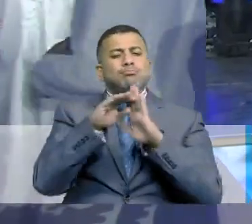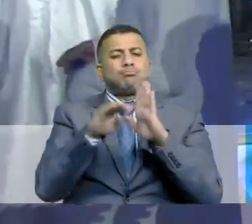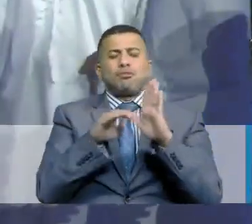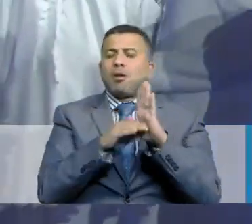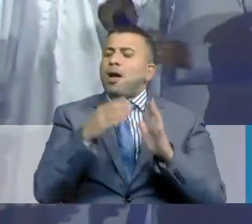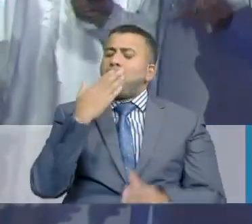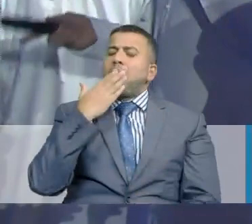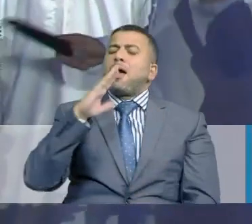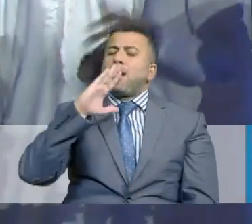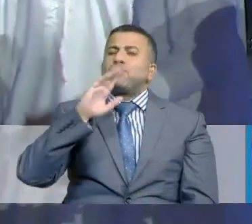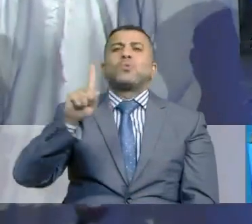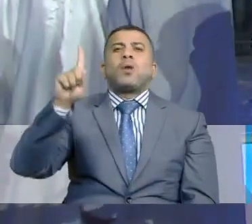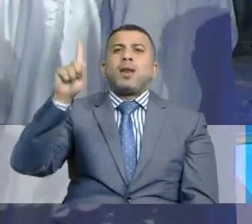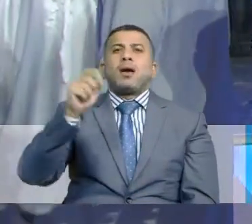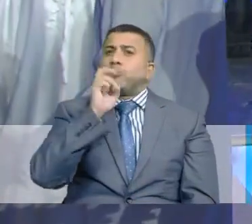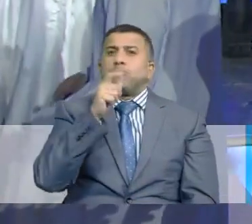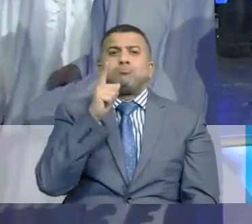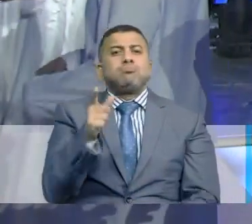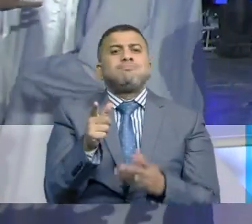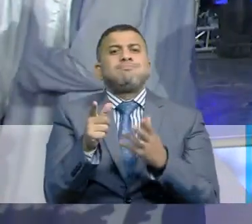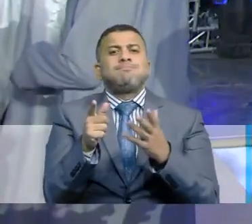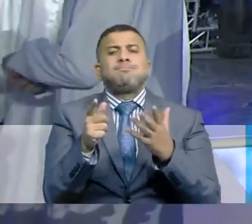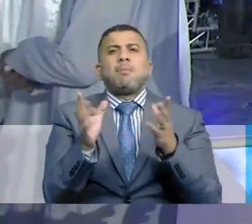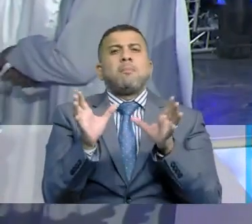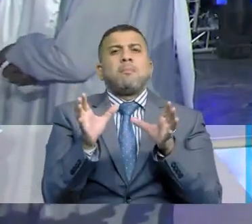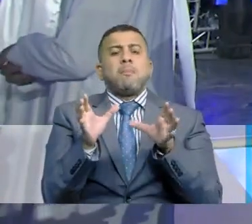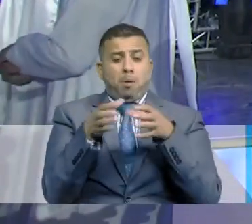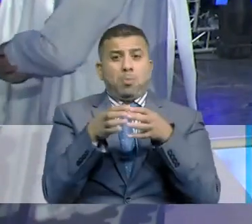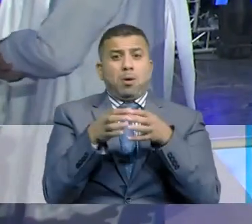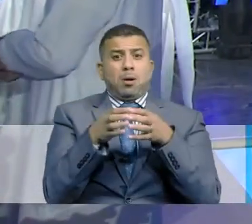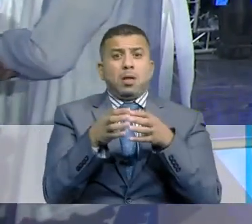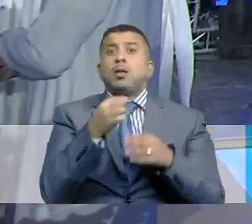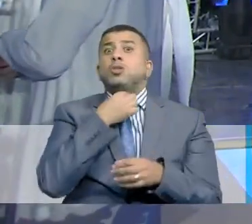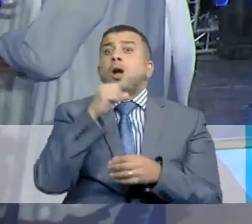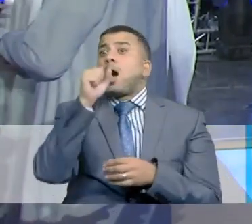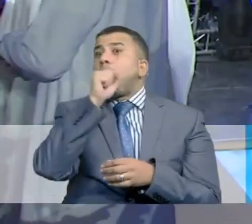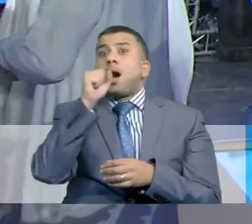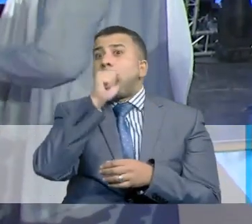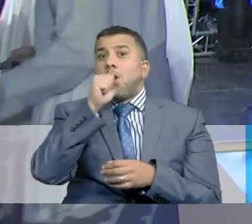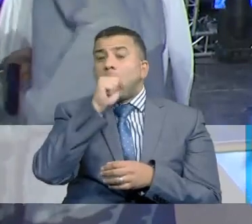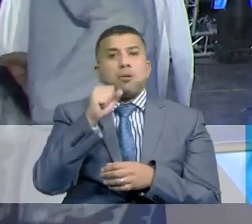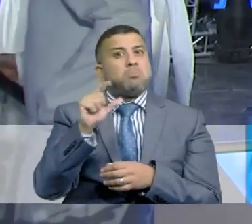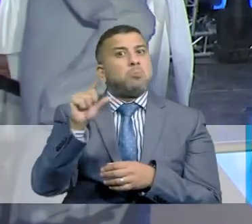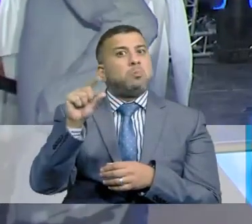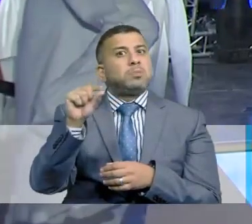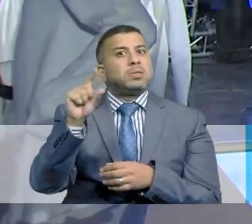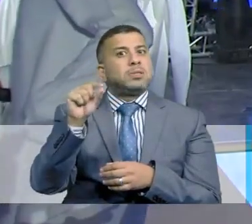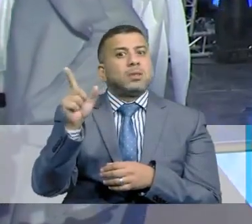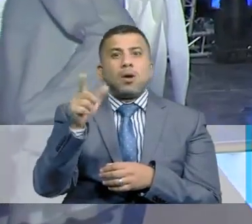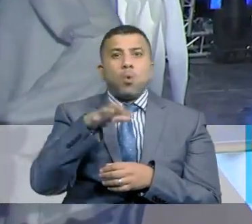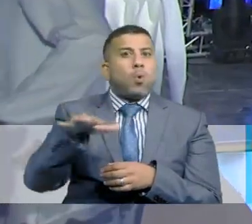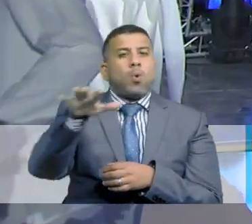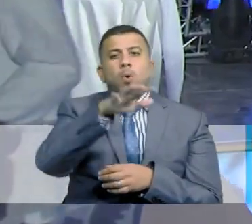لله. النسخة هذه تضم مجموعة قوية من الأصوات، يعني ربما نقول